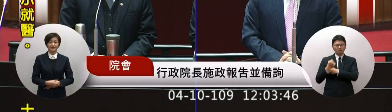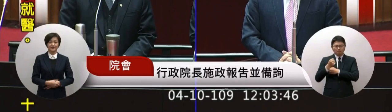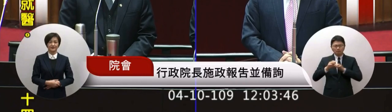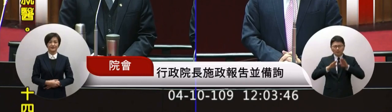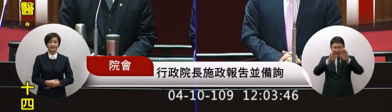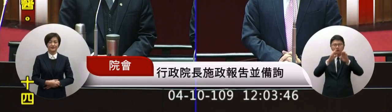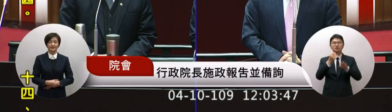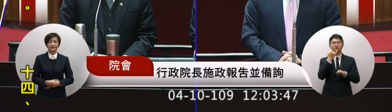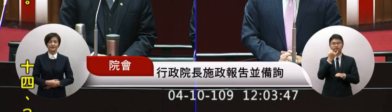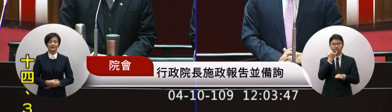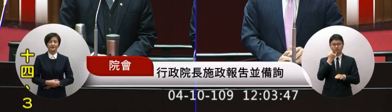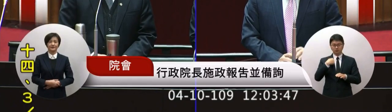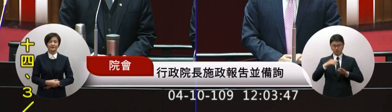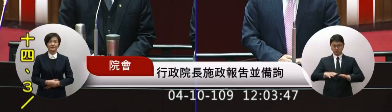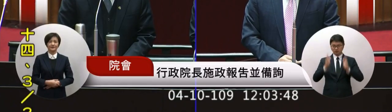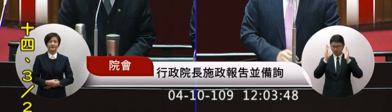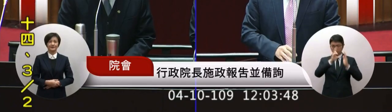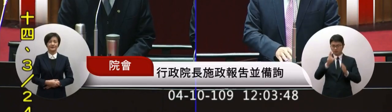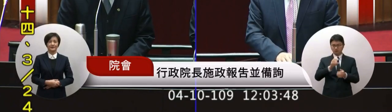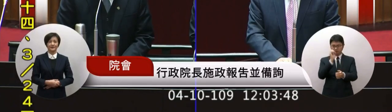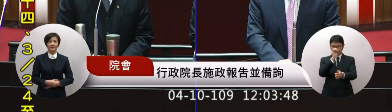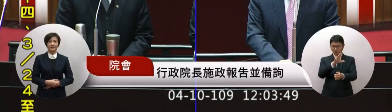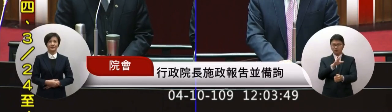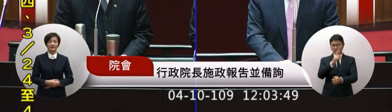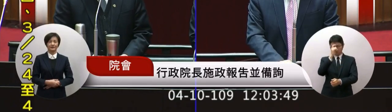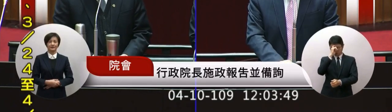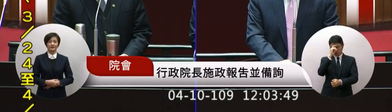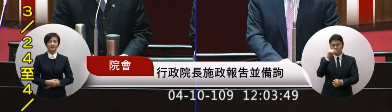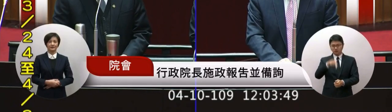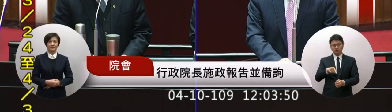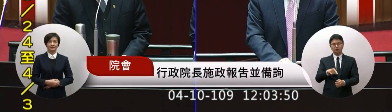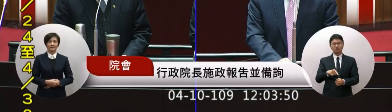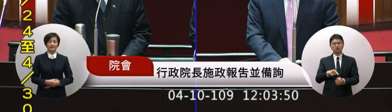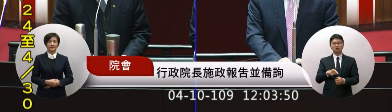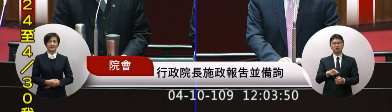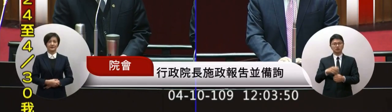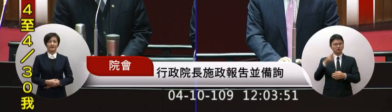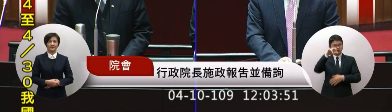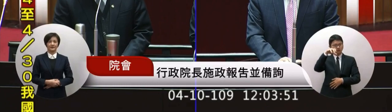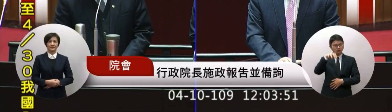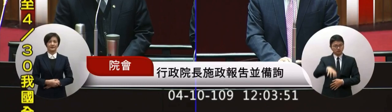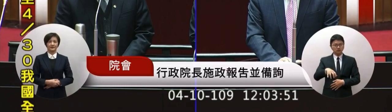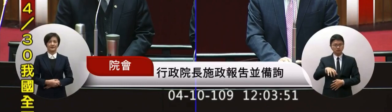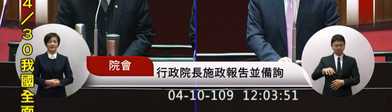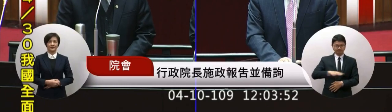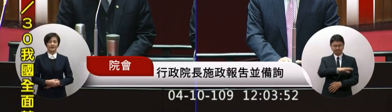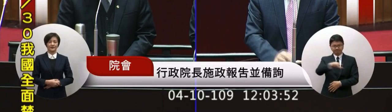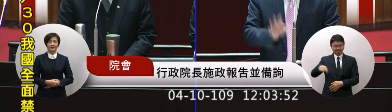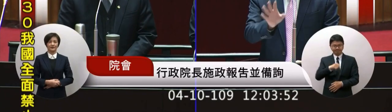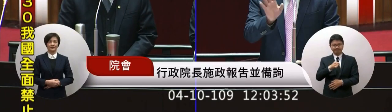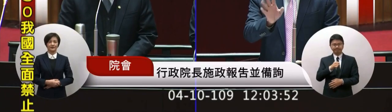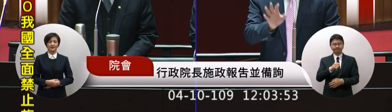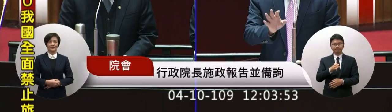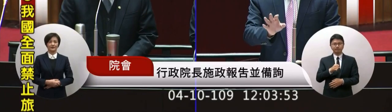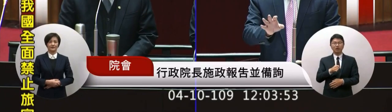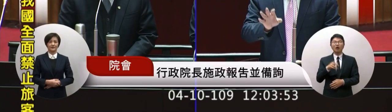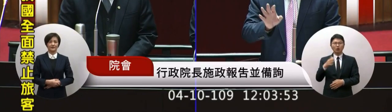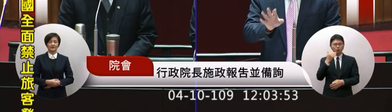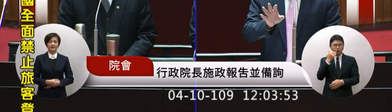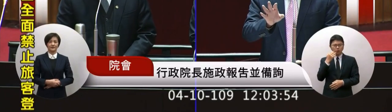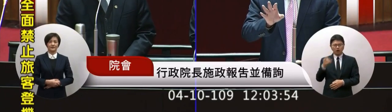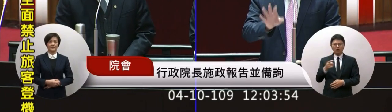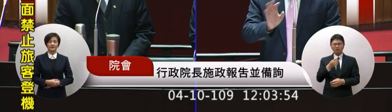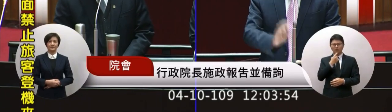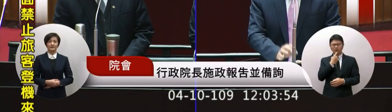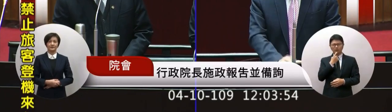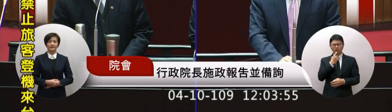间。好，所以我这边正式跟院长建议，希望可以提出这样子一个参考。在机场做全面的就是高风险的都可以